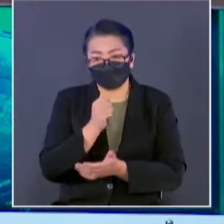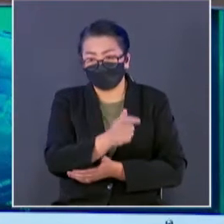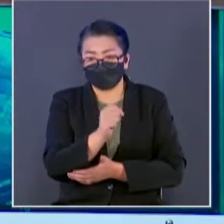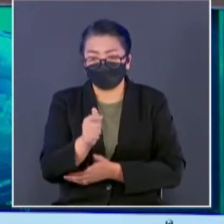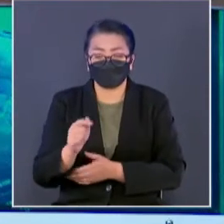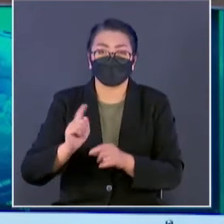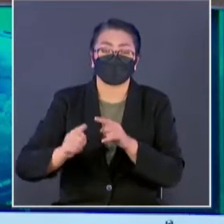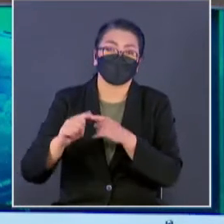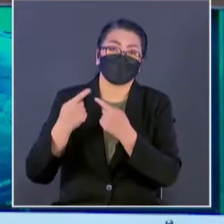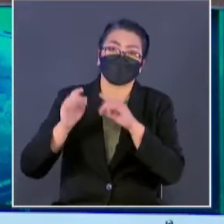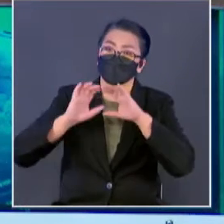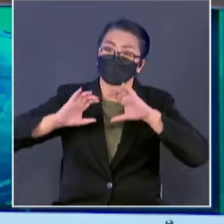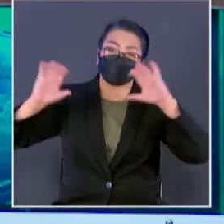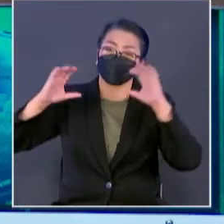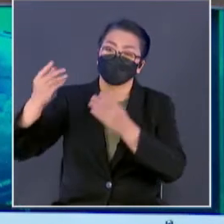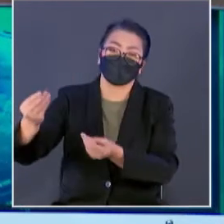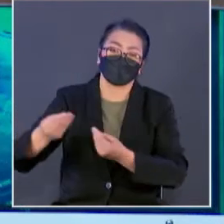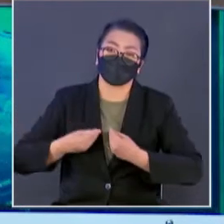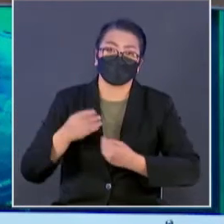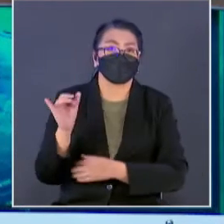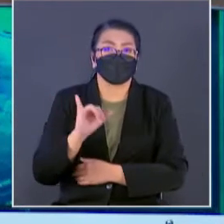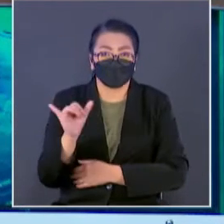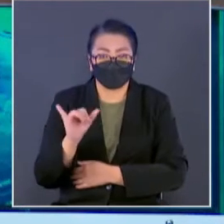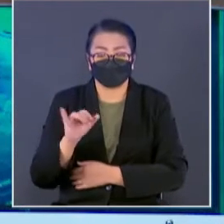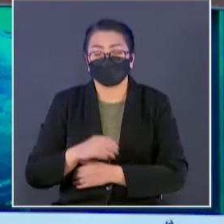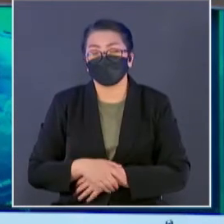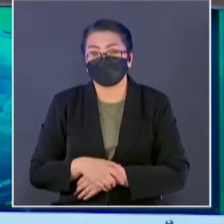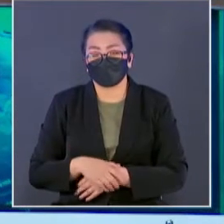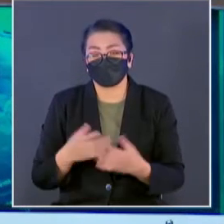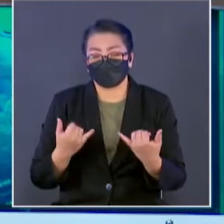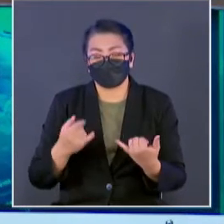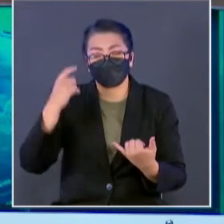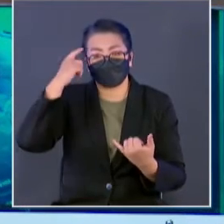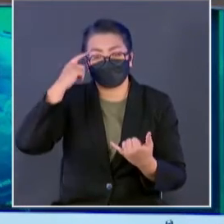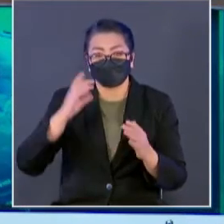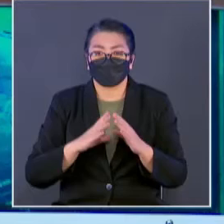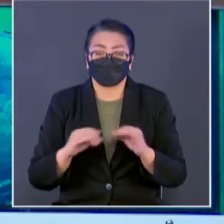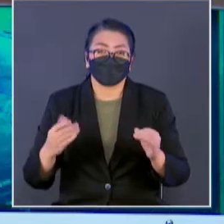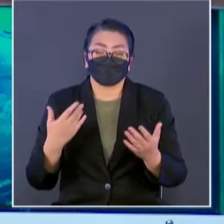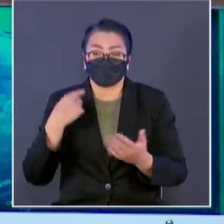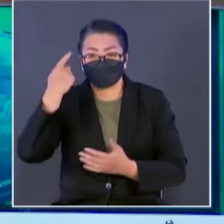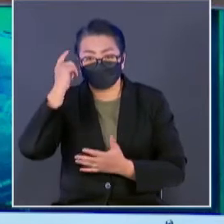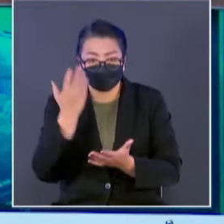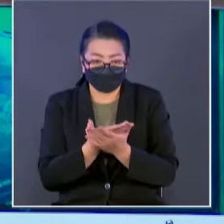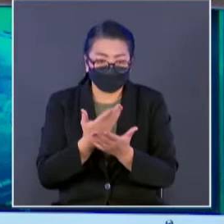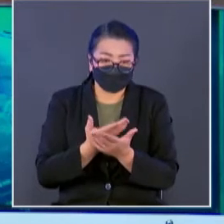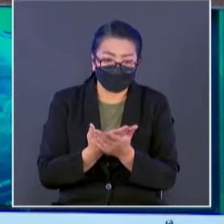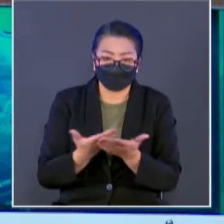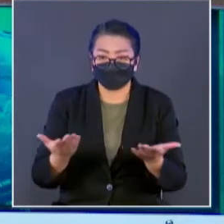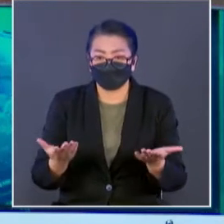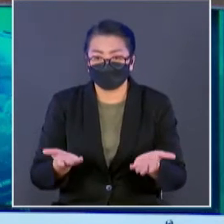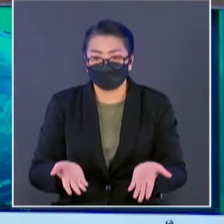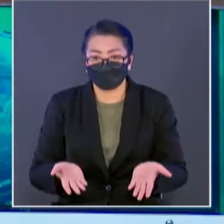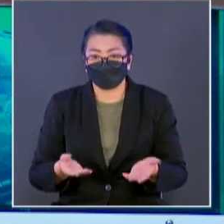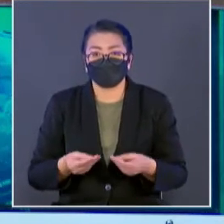ประทับประคองเรื่อยมาแต่ว่าจนถึงวันนี้เนี่ยอาจจะไม่ไหวสุดท้ายไม่รู้ต้องทำยังไงจะลอยแพผู้ป่วยก็ไม่